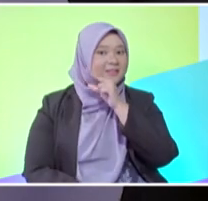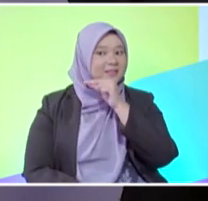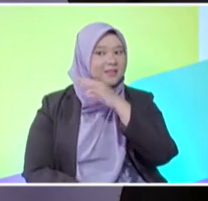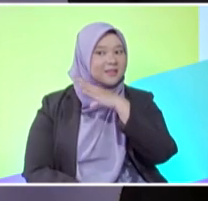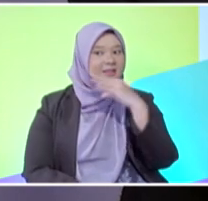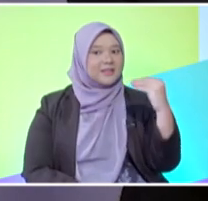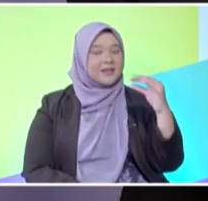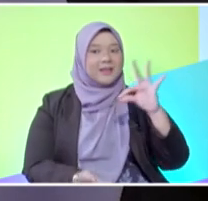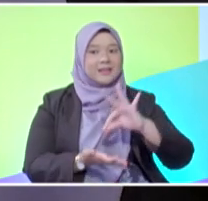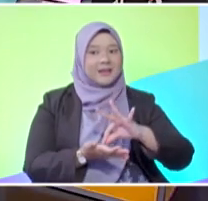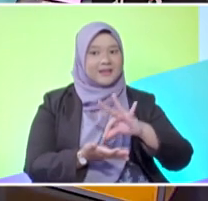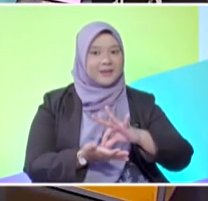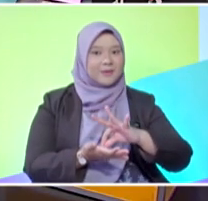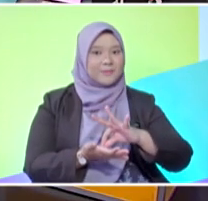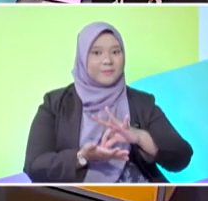dengan betul